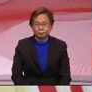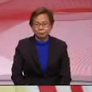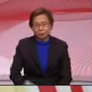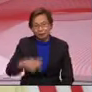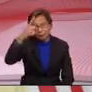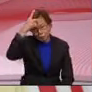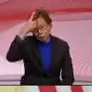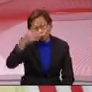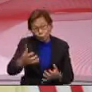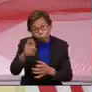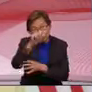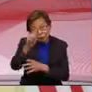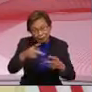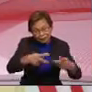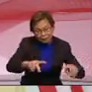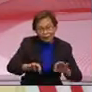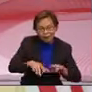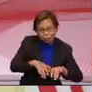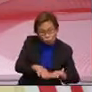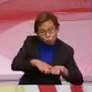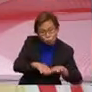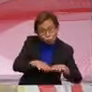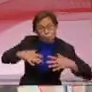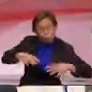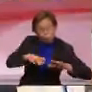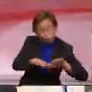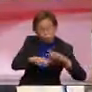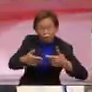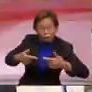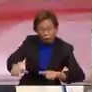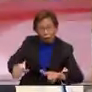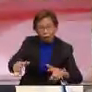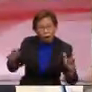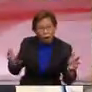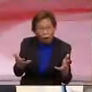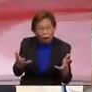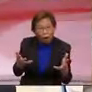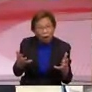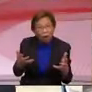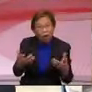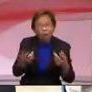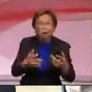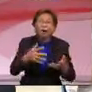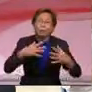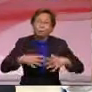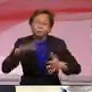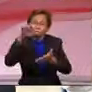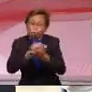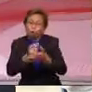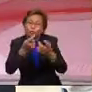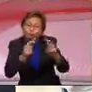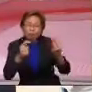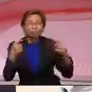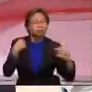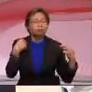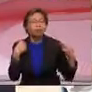Dato' Sri nak tanya, adakah kedai jahit dibenar operasi dan bagaimana kebenaran untuk fitting baju yang telah ditempah ataupun yang ingin